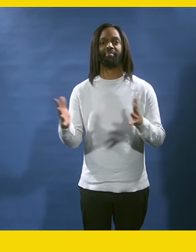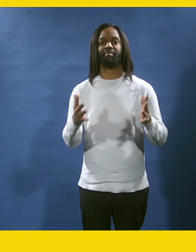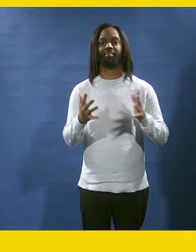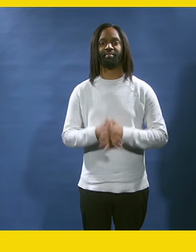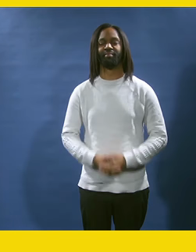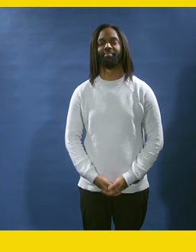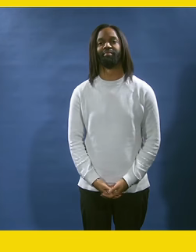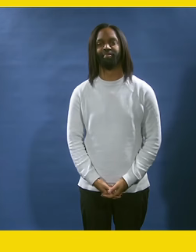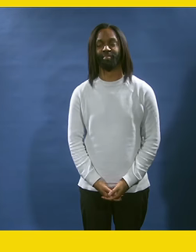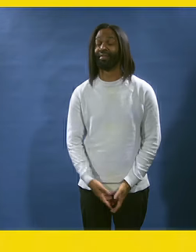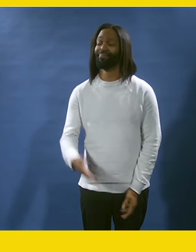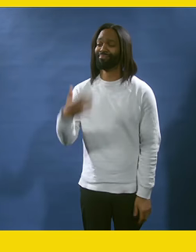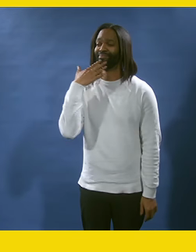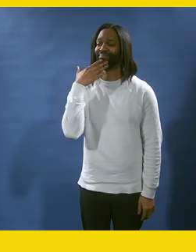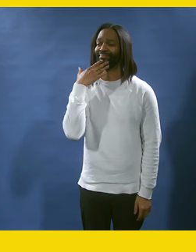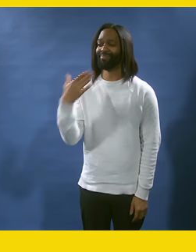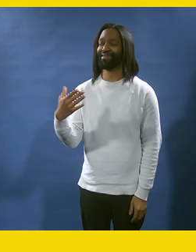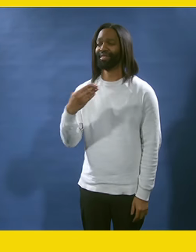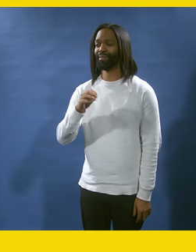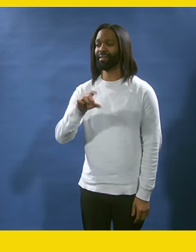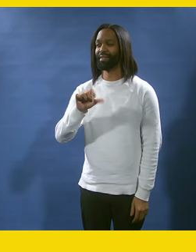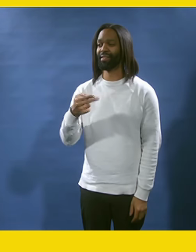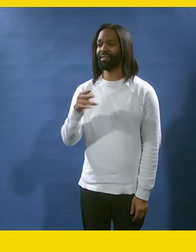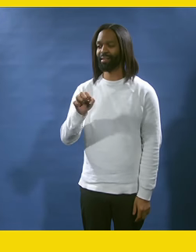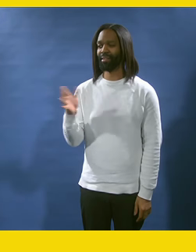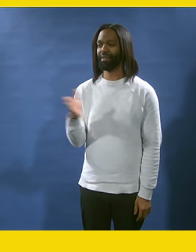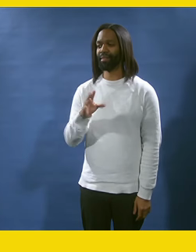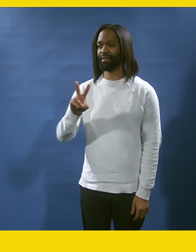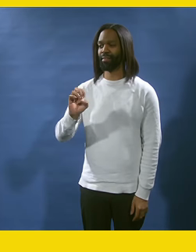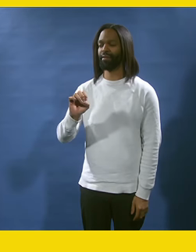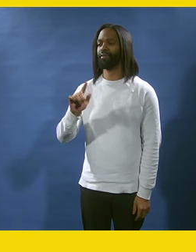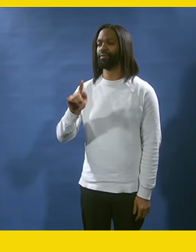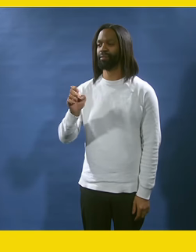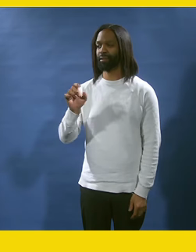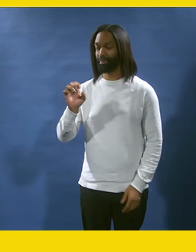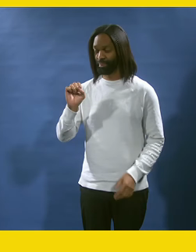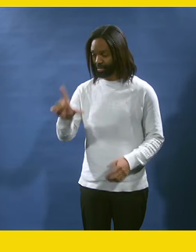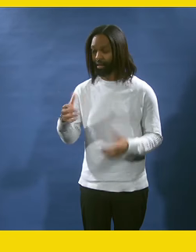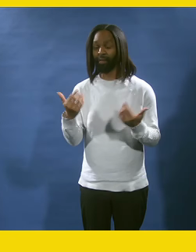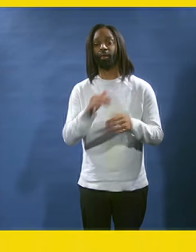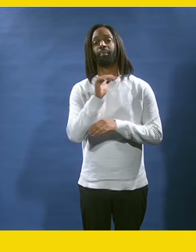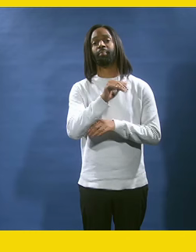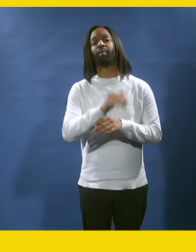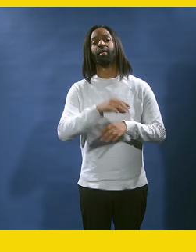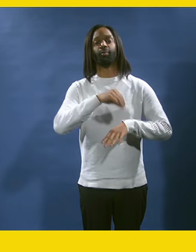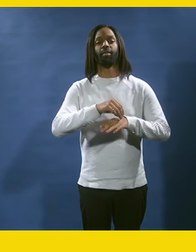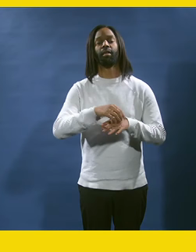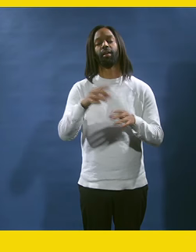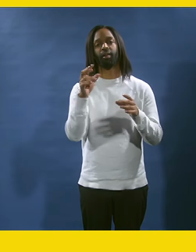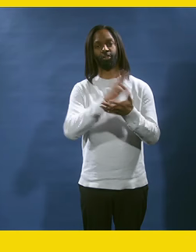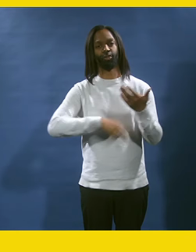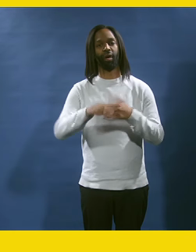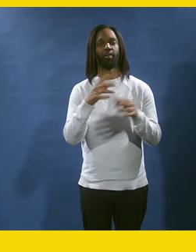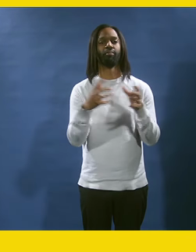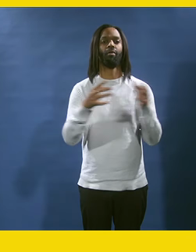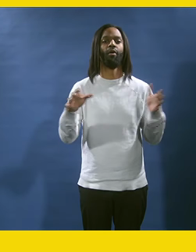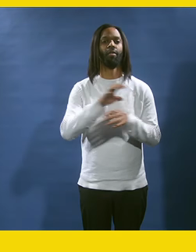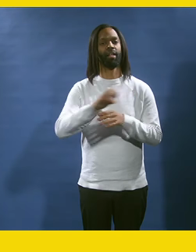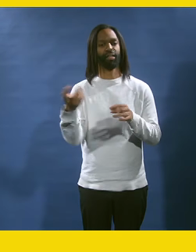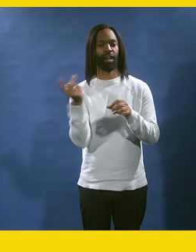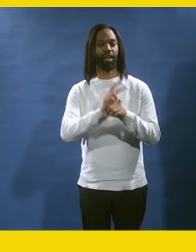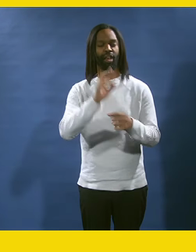Merci Mélanie Vogel. J'appelle maintenant Sylvie Dalguer, conseillère régionale du Grand Est, déléguée à l'égalité